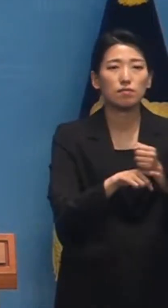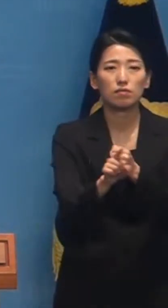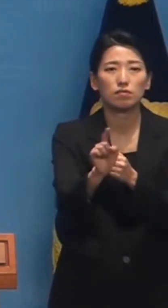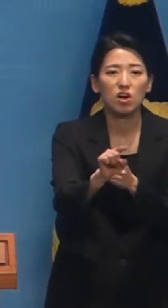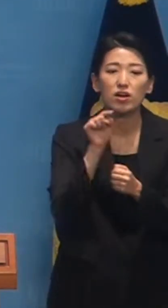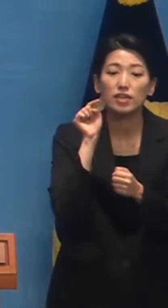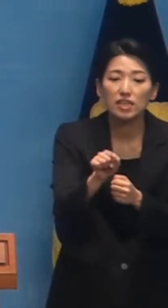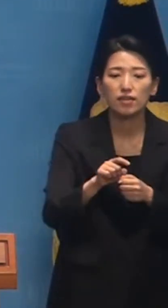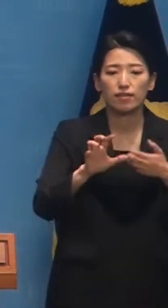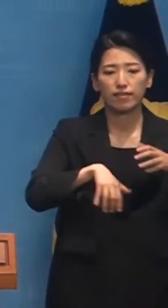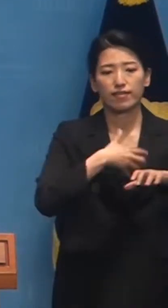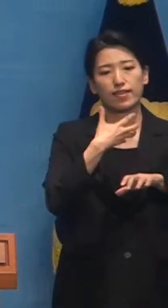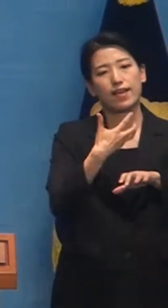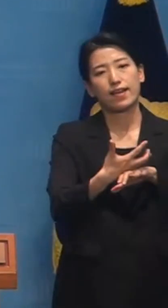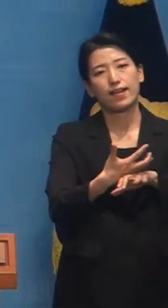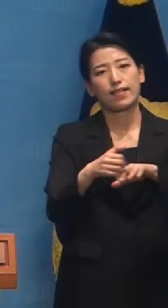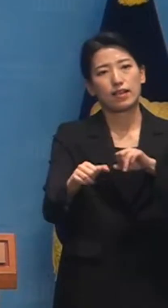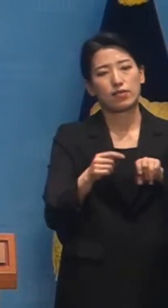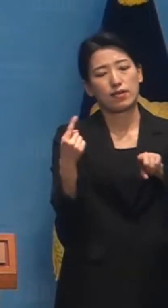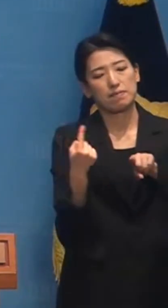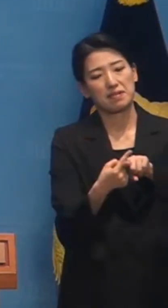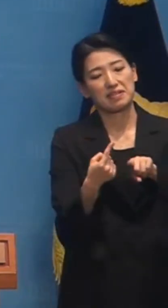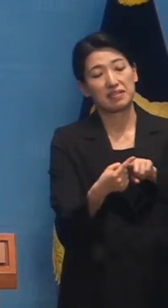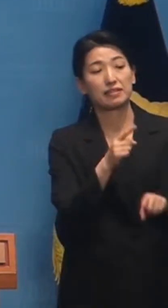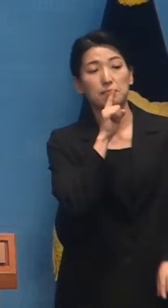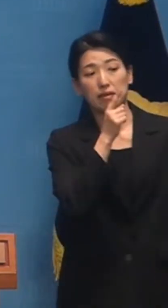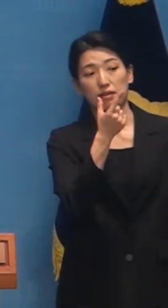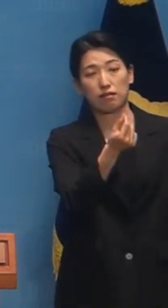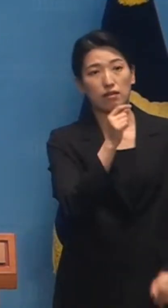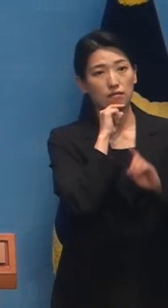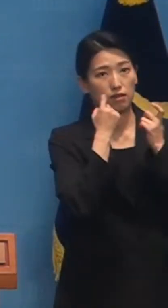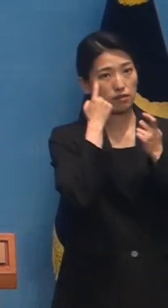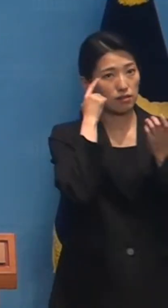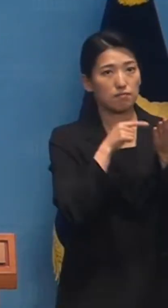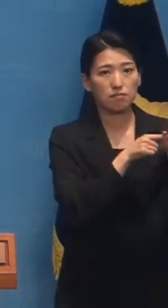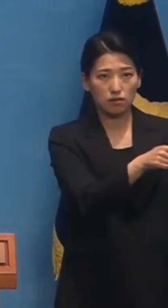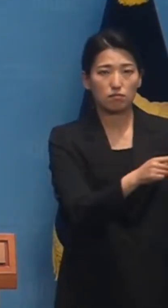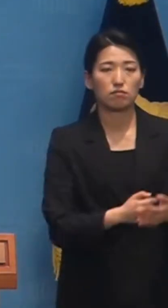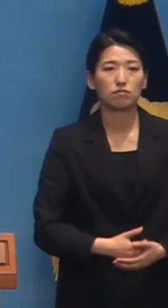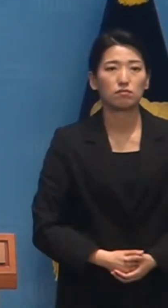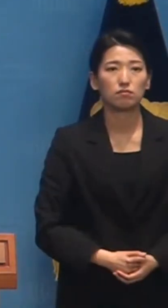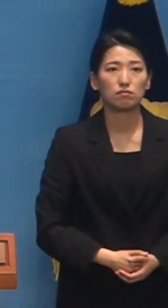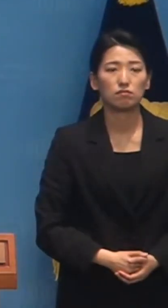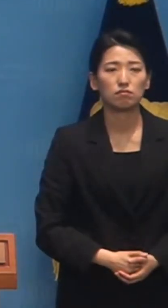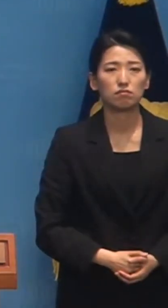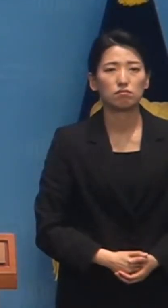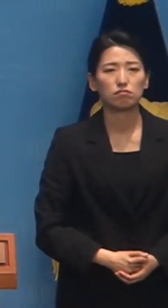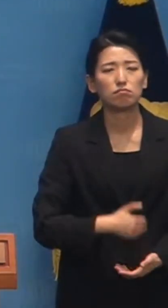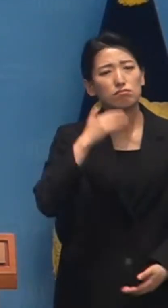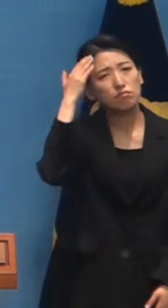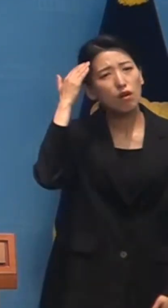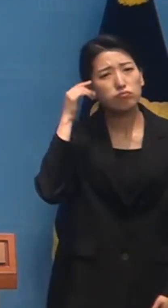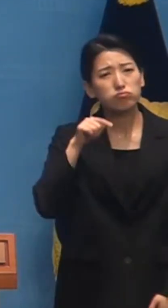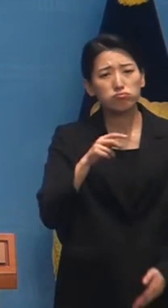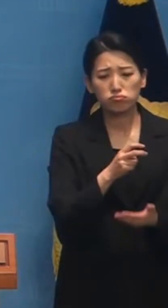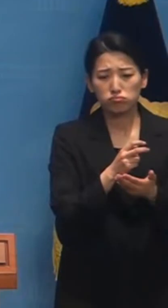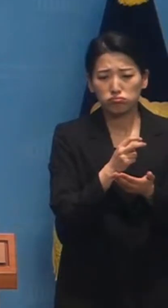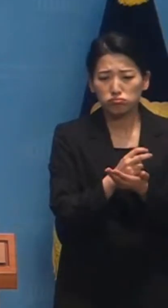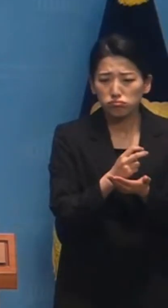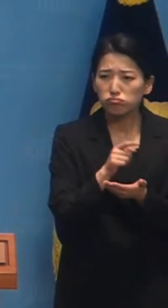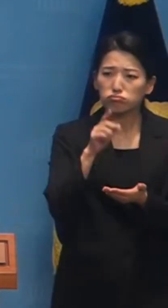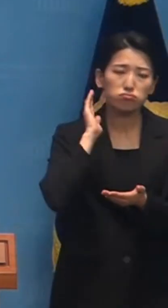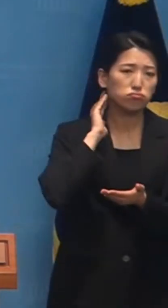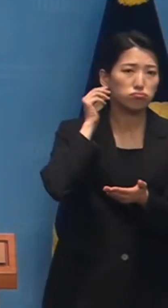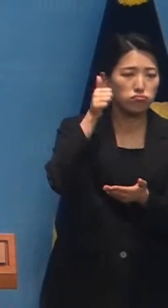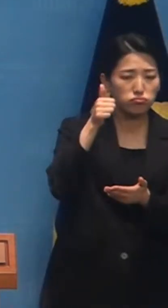내란 행위라는 저의 생각입니다. 라는 내용입니다. 대한민국이 입법 독재에서 민주적 절차에 의해 뽑힌 대통령이